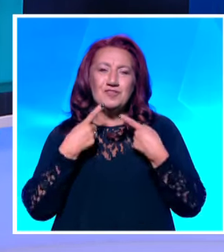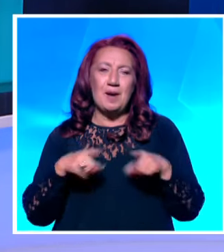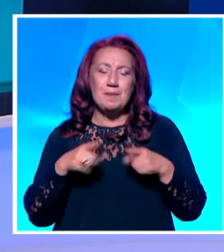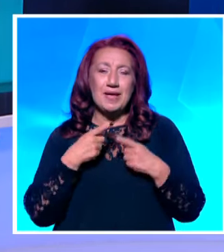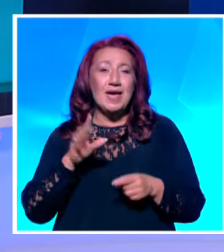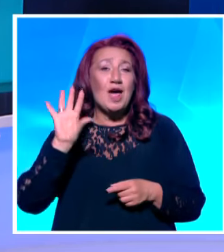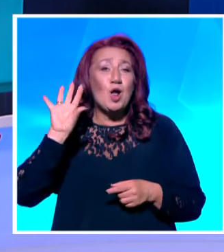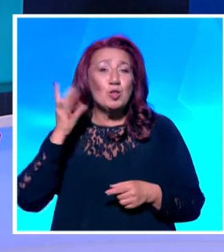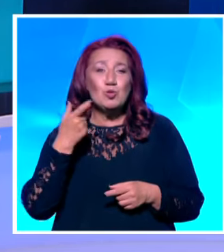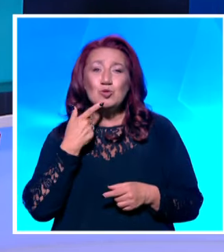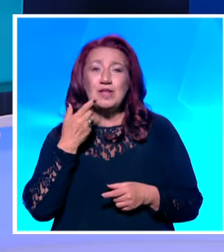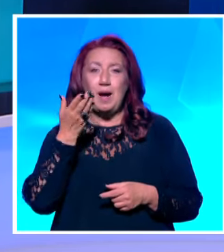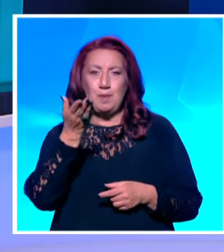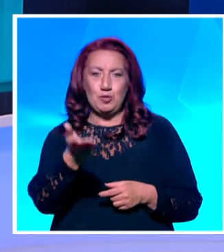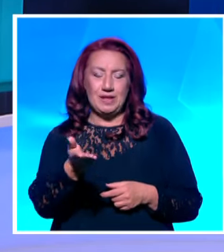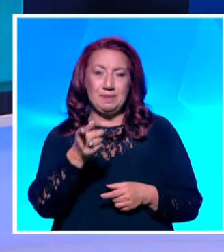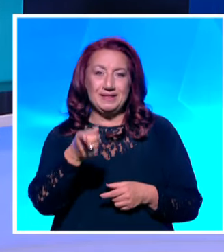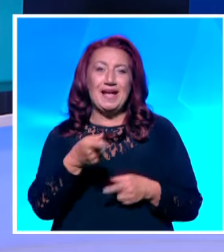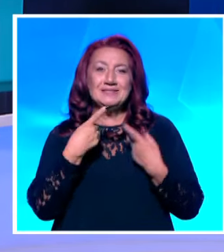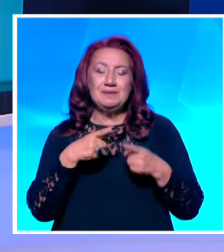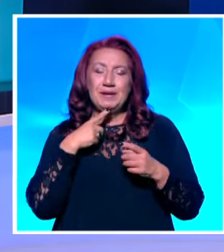Песента, която раздели цялата нация.